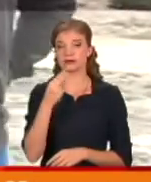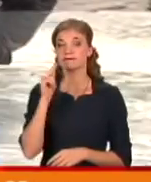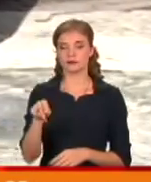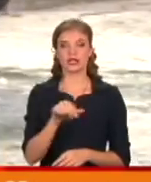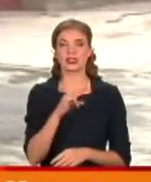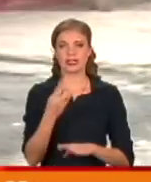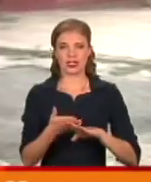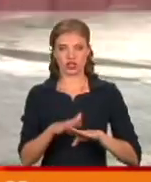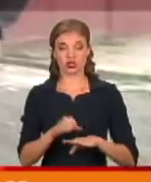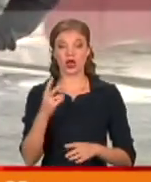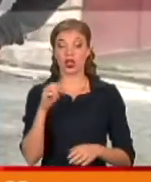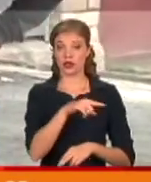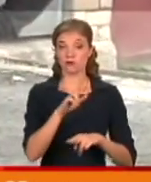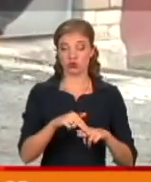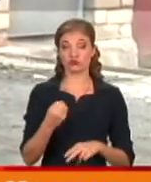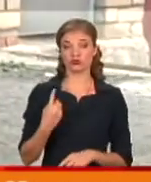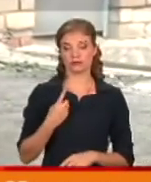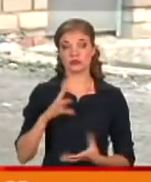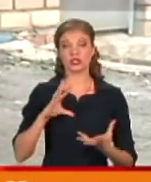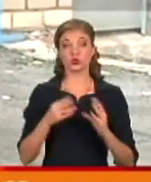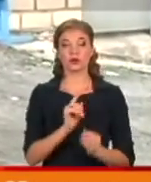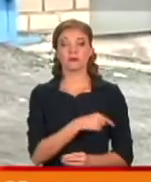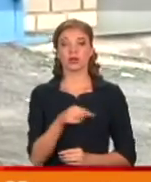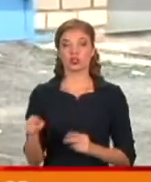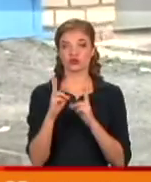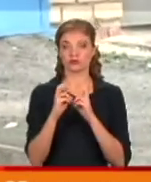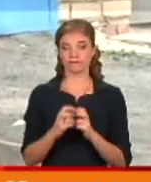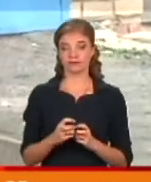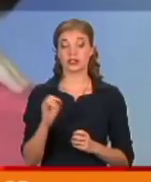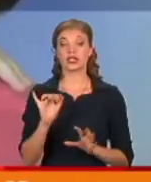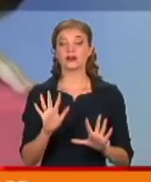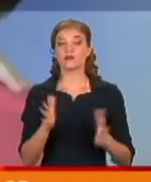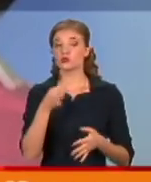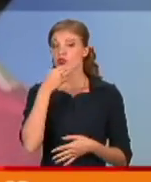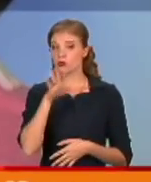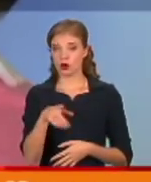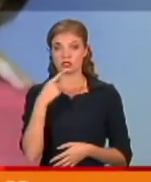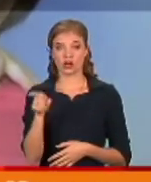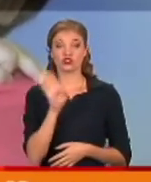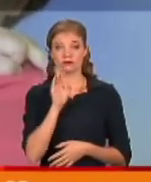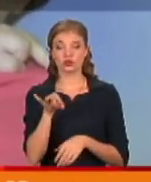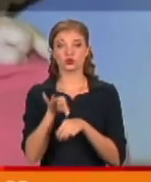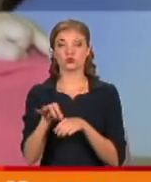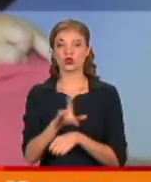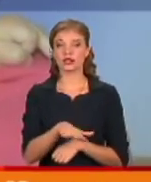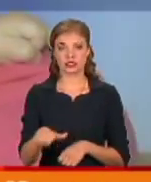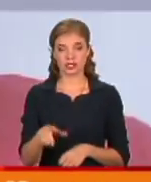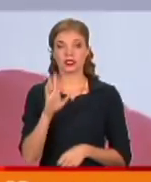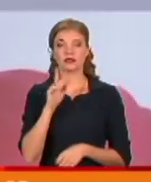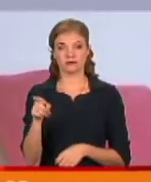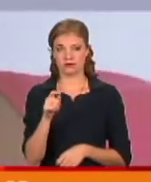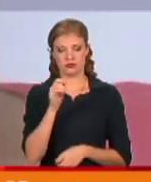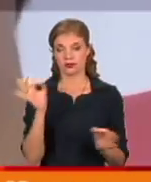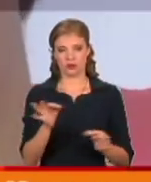інкримінують не тяжкий злочин, утім у поліції ще чекають на результати медичної експертизи. Та в будь-якому разі, каже Катерина, знущання з дітей вона